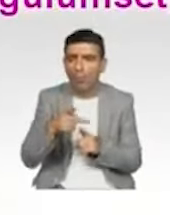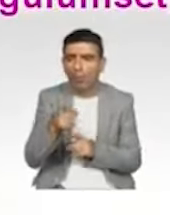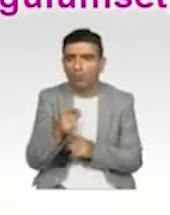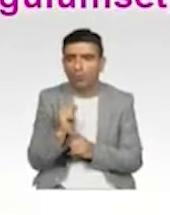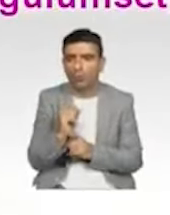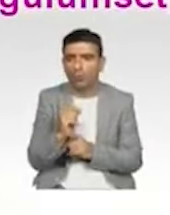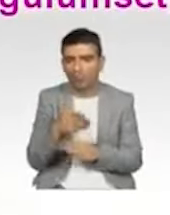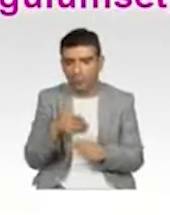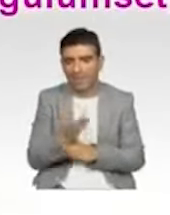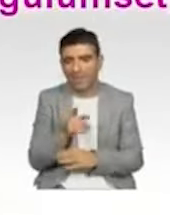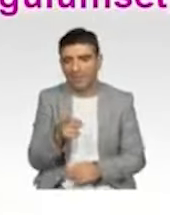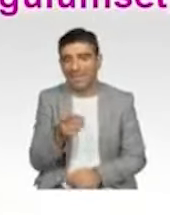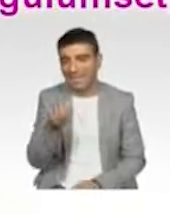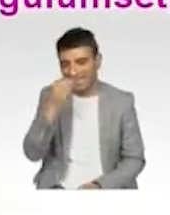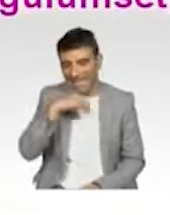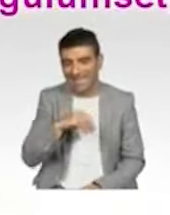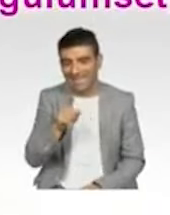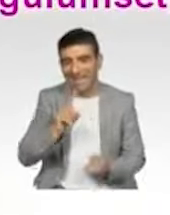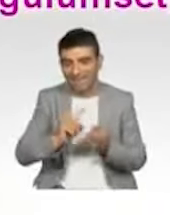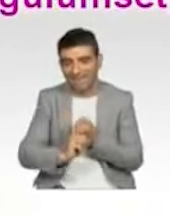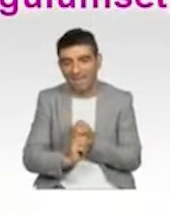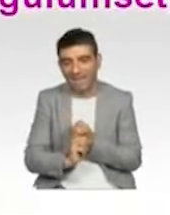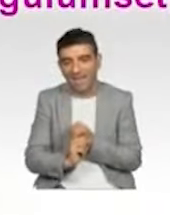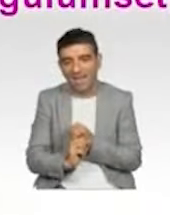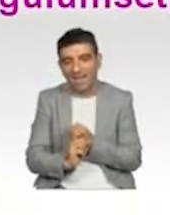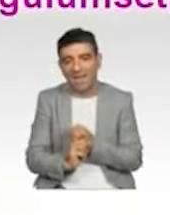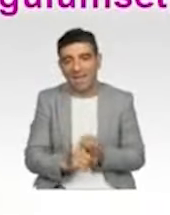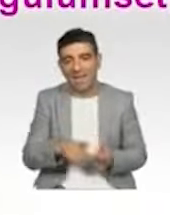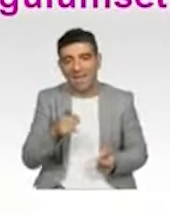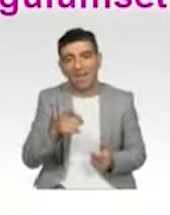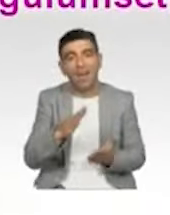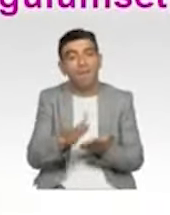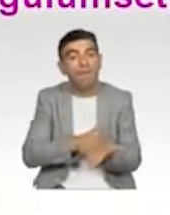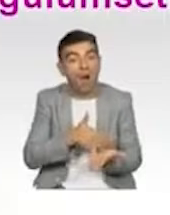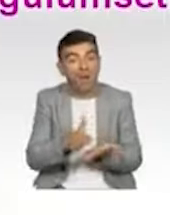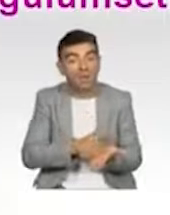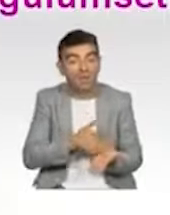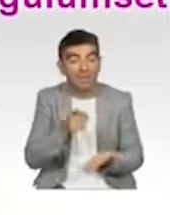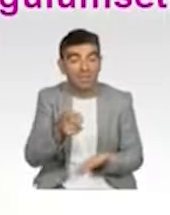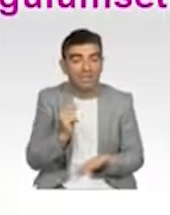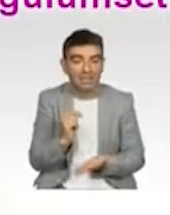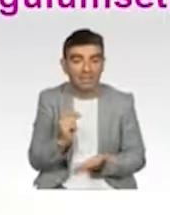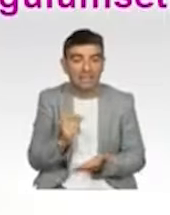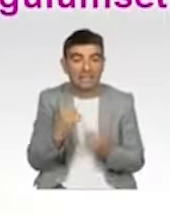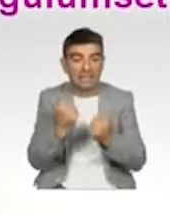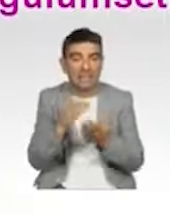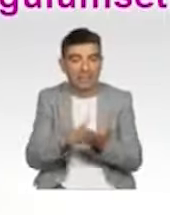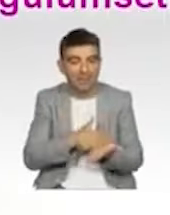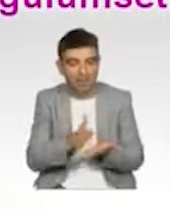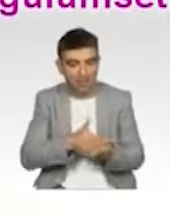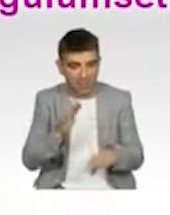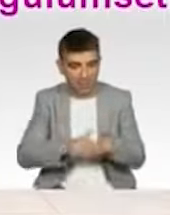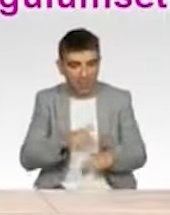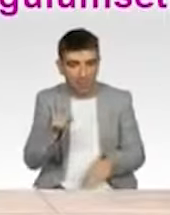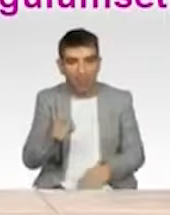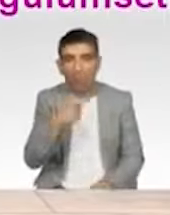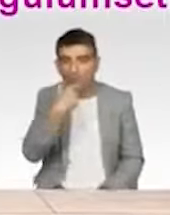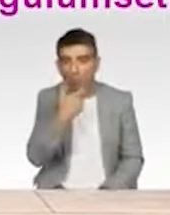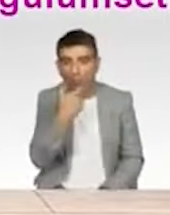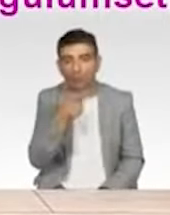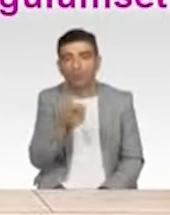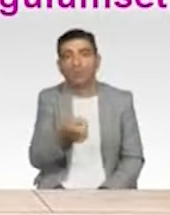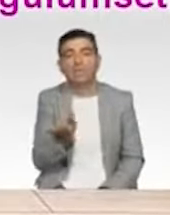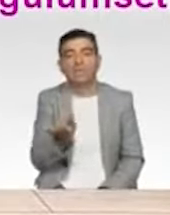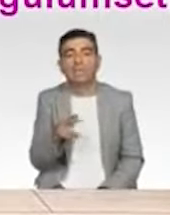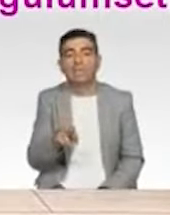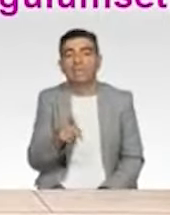giydiriyor. Gerçekten giydiren ve... Yani margarin, bakın boyoz... Çok lezzetli bir... Ve margarinle yapılıyor bunlar. Poğaçalar, pastane